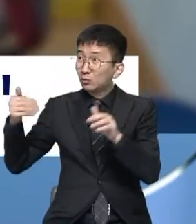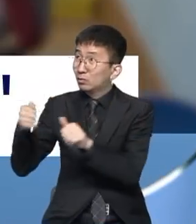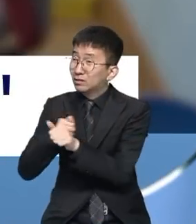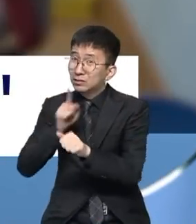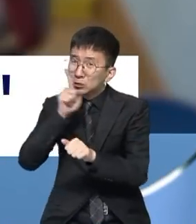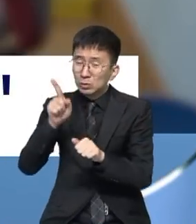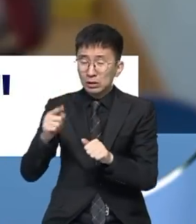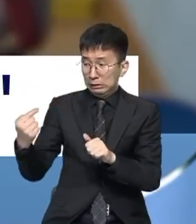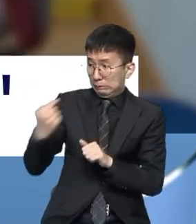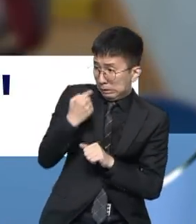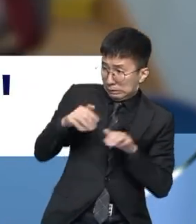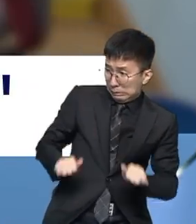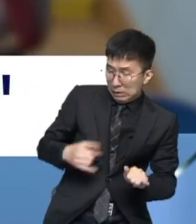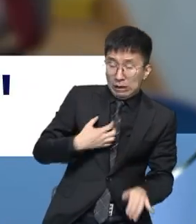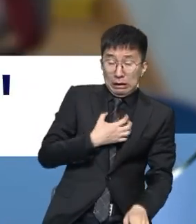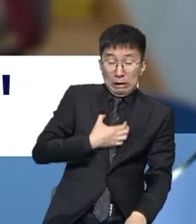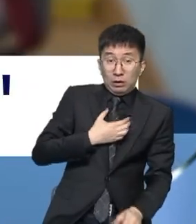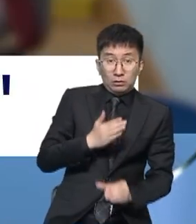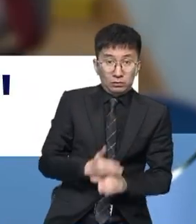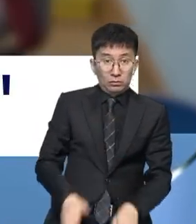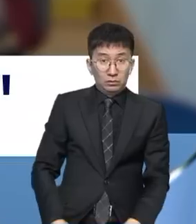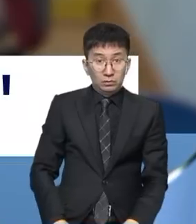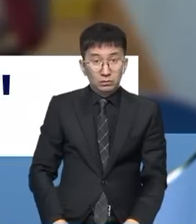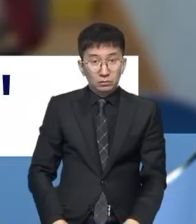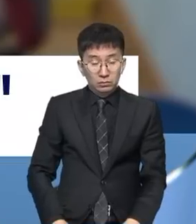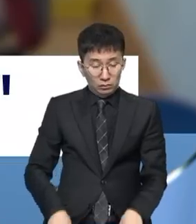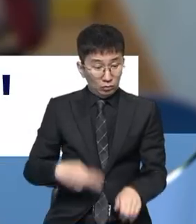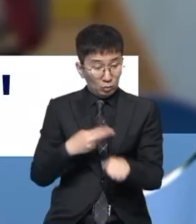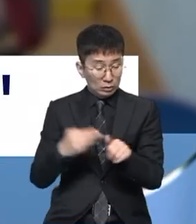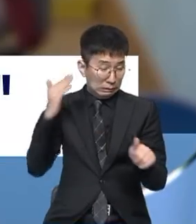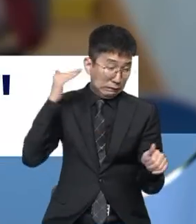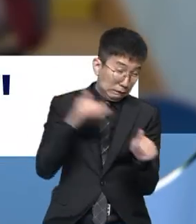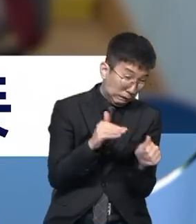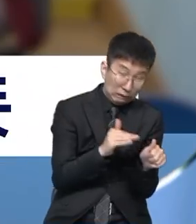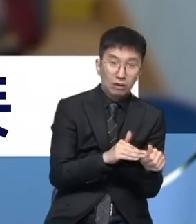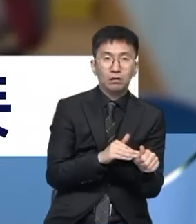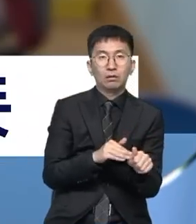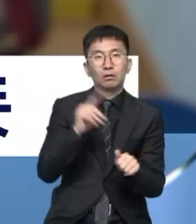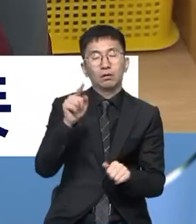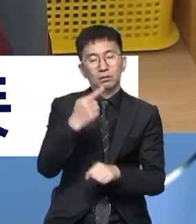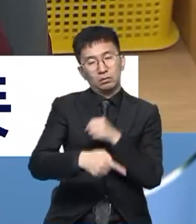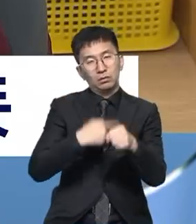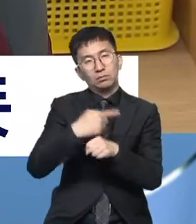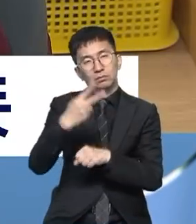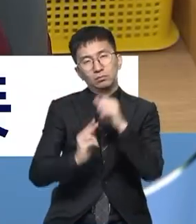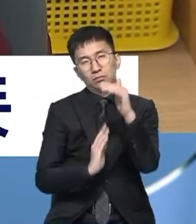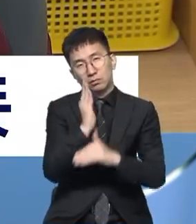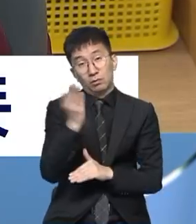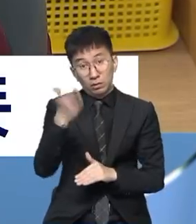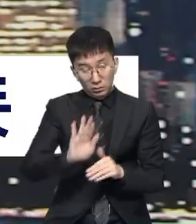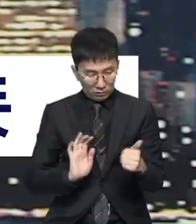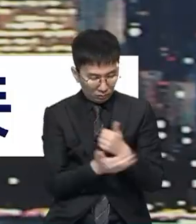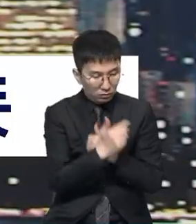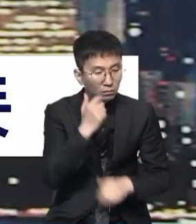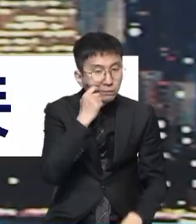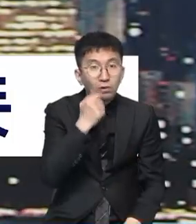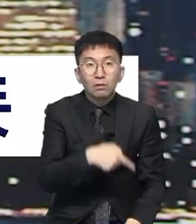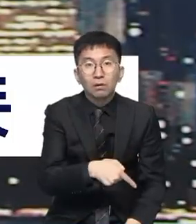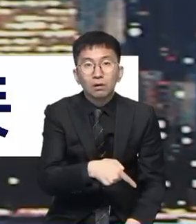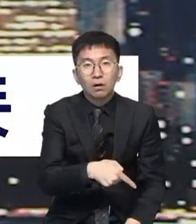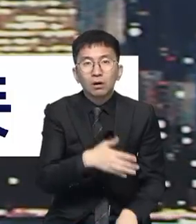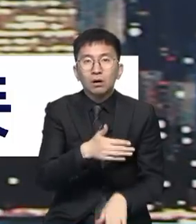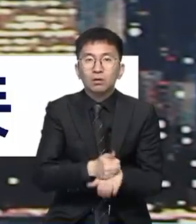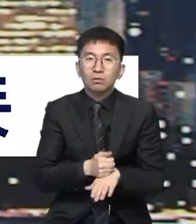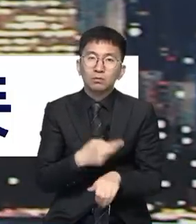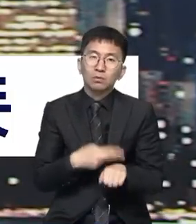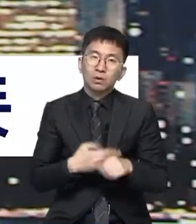해 교권 침해 신고 건수가 2,000건이 넘는 상황이 이어지고 있는데도 아무런 보호를 받을 수 없다는 현실을 재확인하면서이